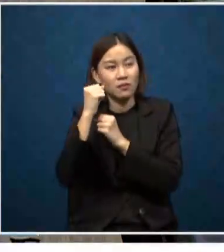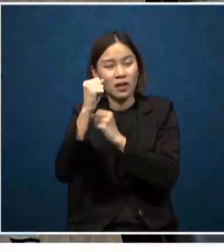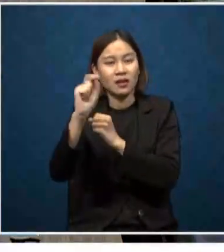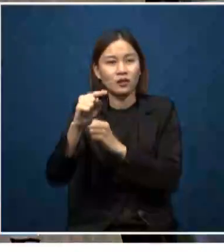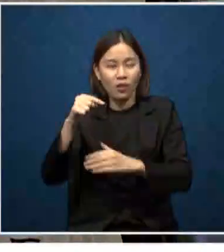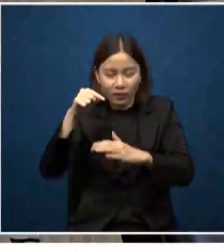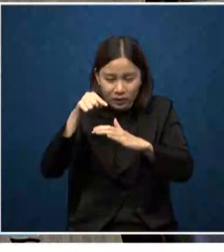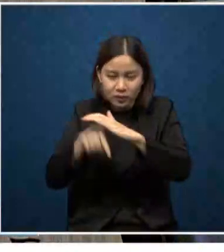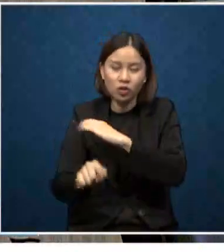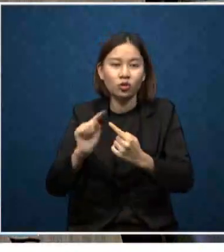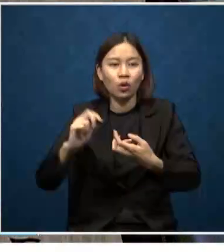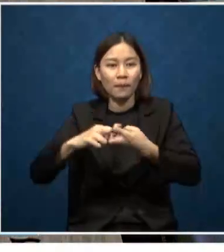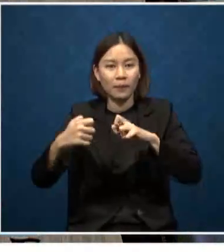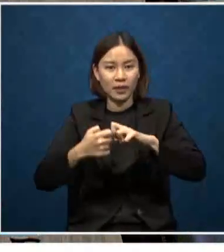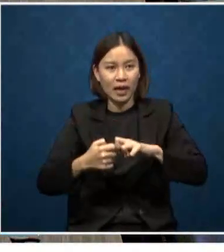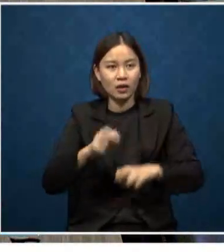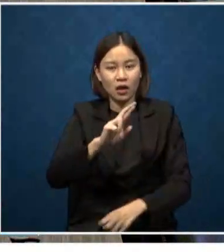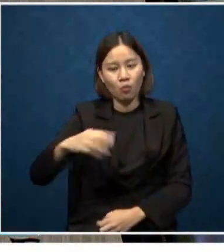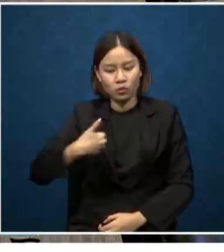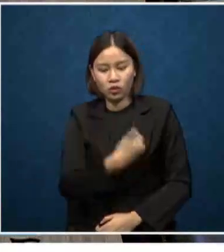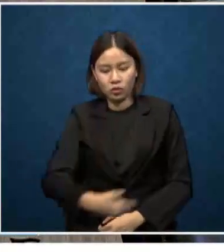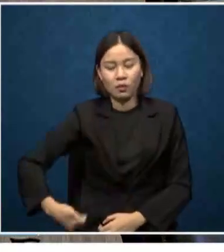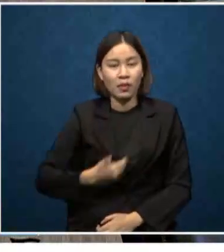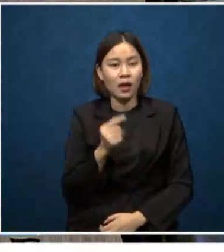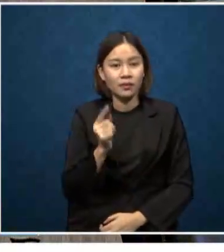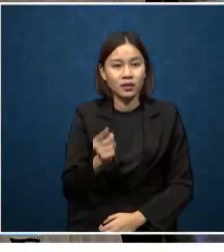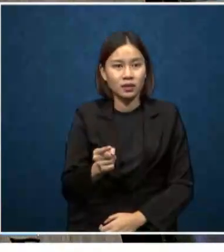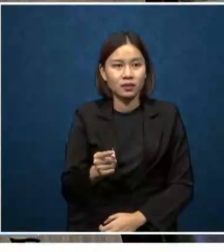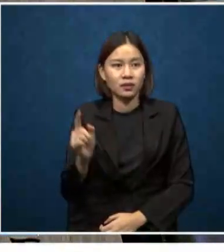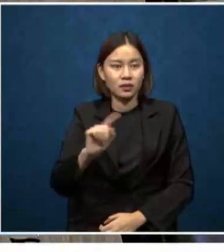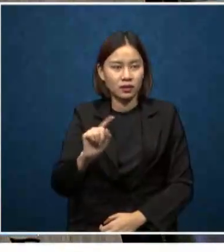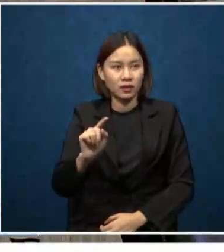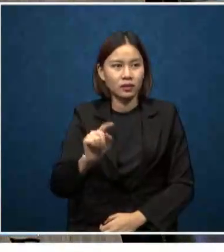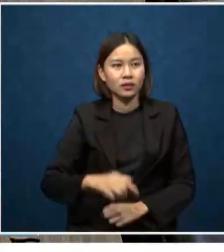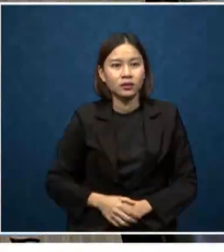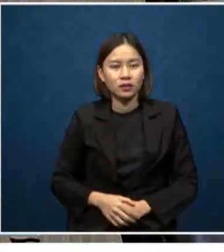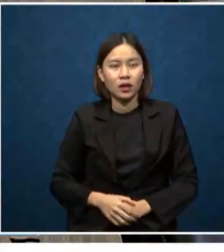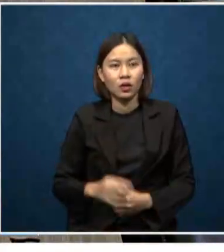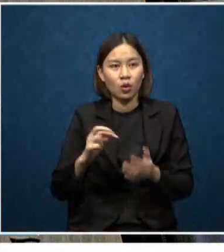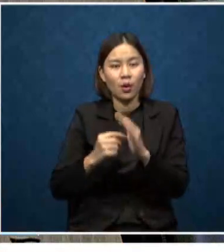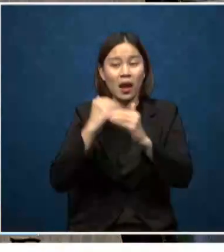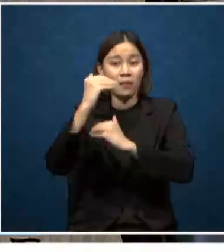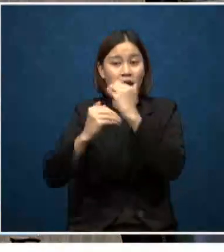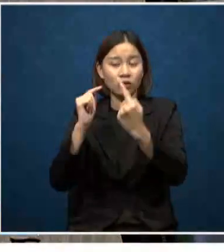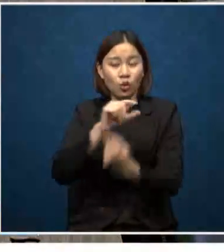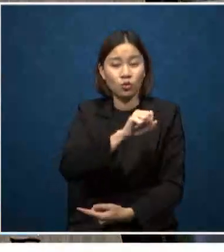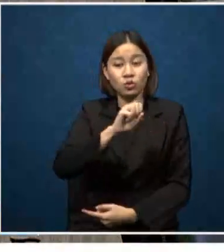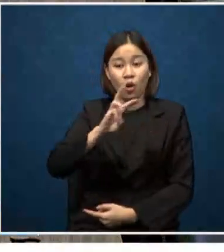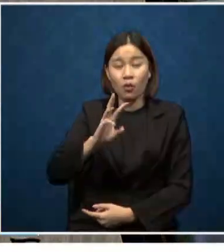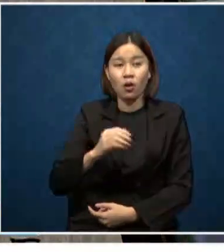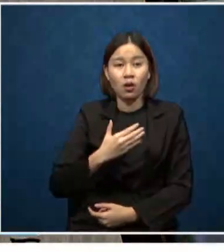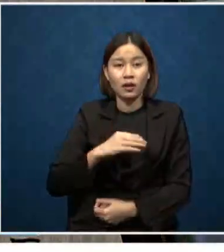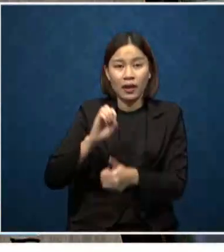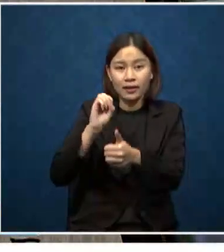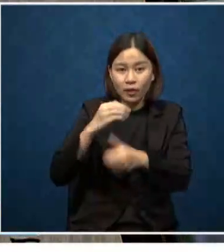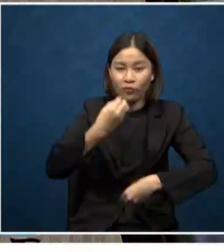เจาะเข้าไปในปัญหาของระบบสุขภาพที่เป็นการต่อเติมสิ่งที่วุฒิสภาได้ให้